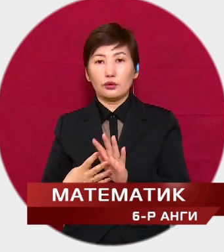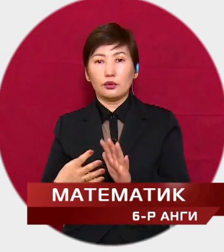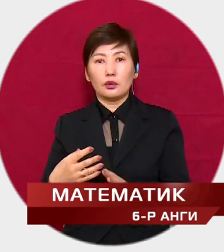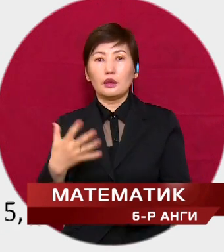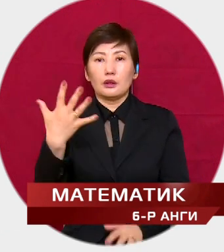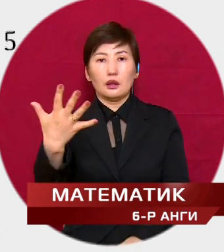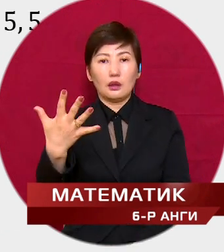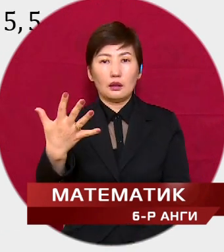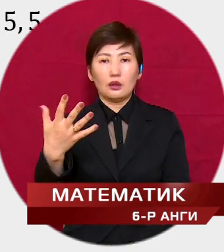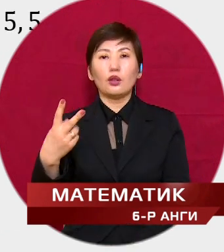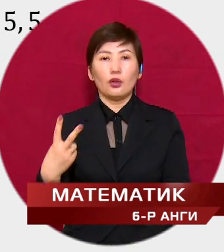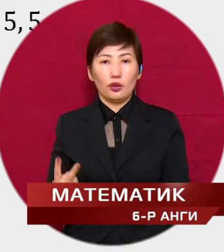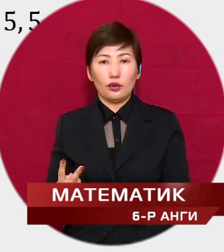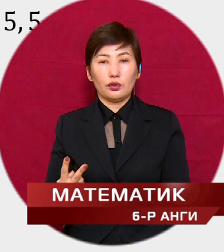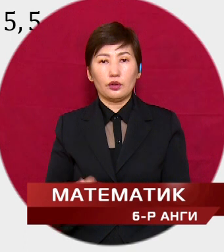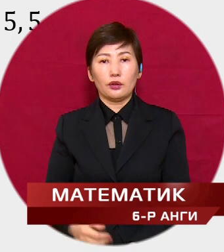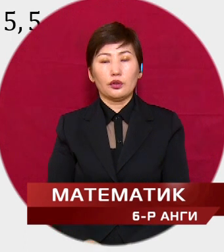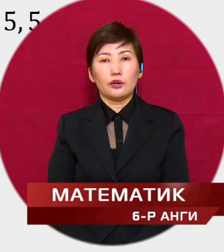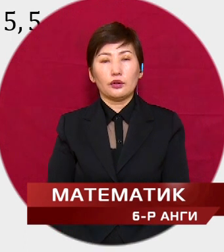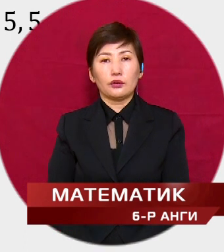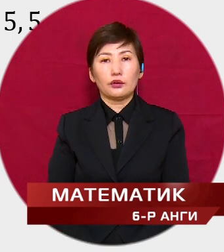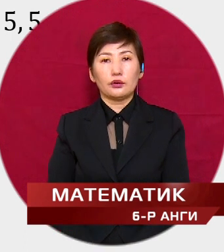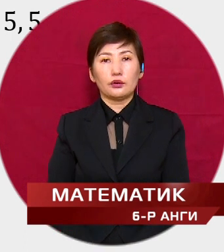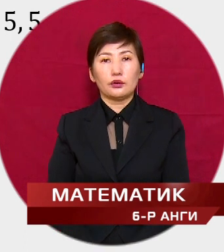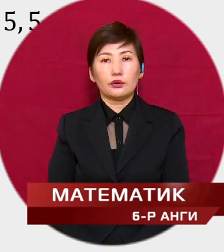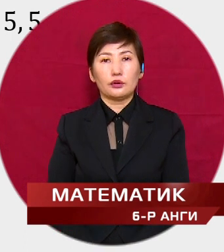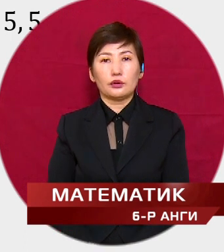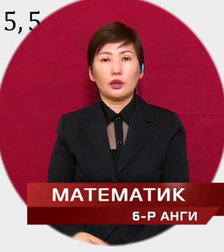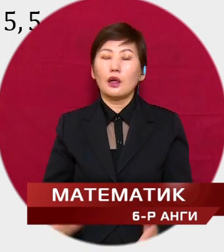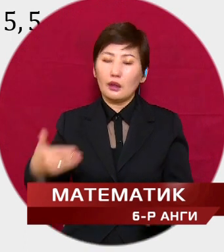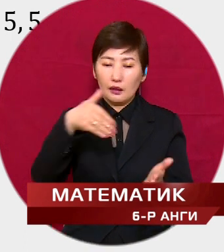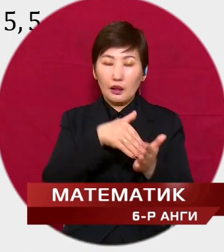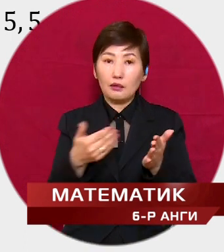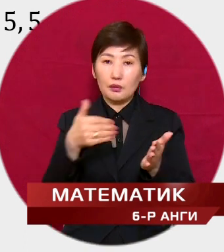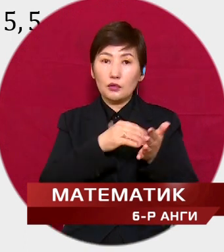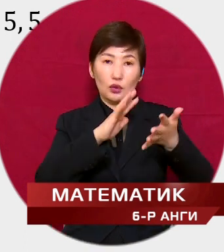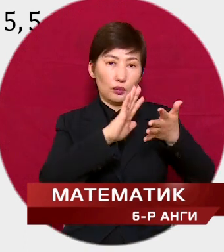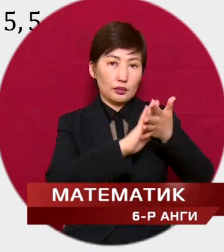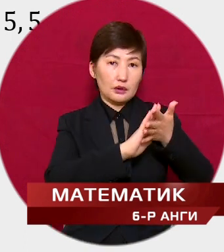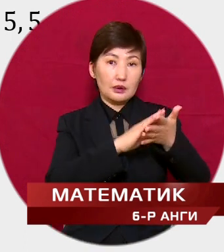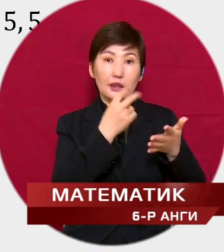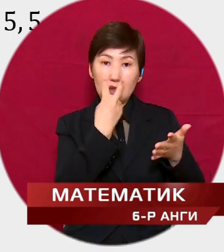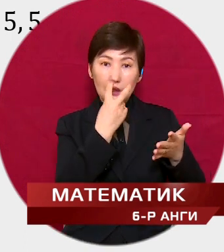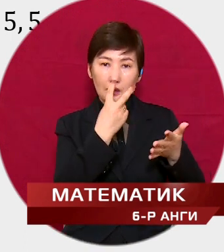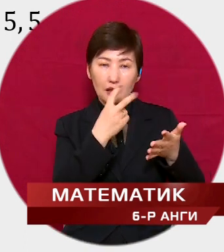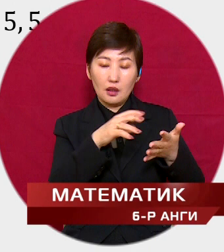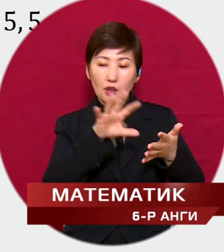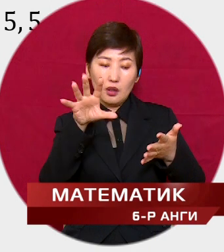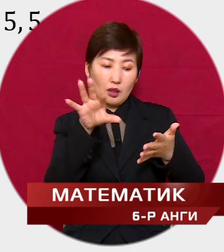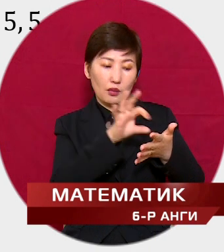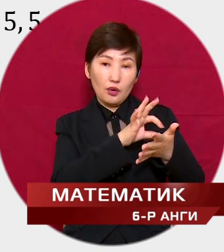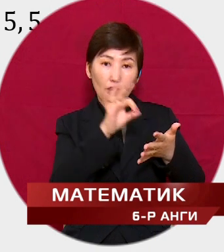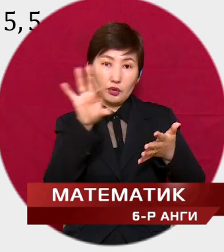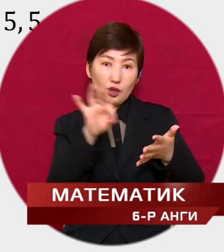гэсэн өгдөл 2 байна. За тэгэхээр бид нэр давтамжийн хүснэгтээс ерөнхийдөө өгдлийг хэрхэн